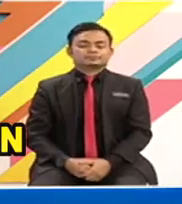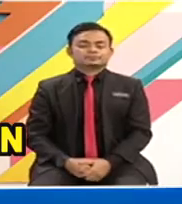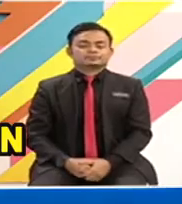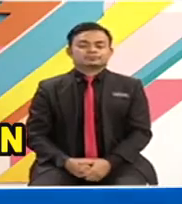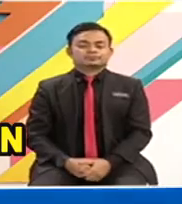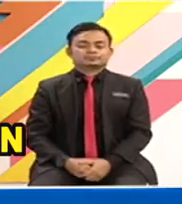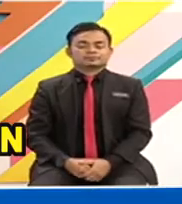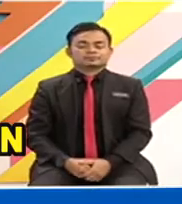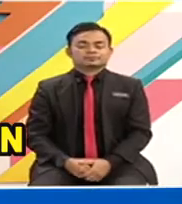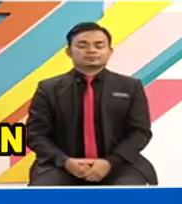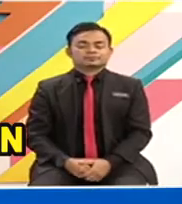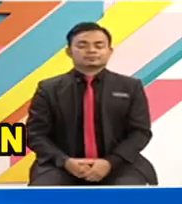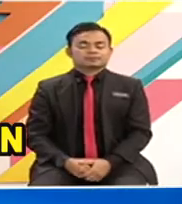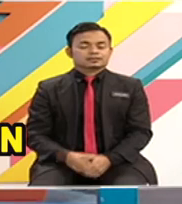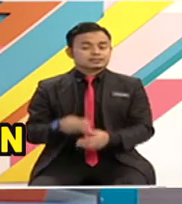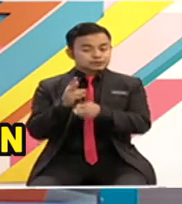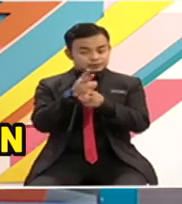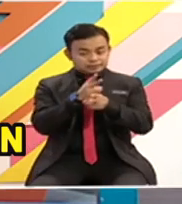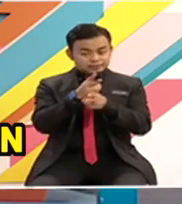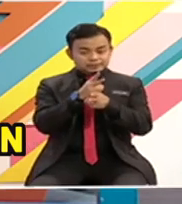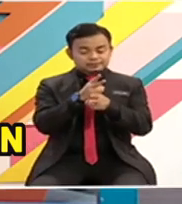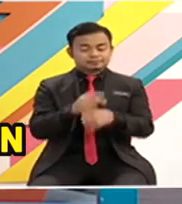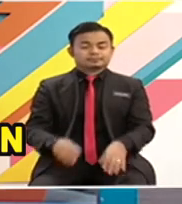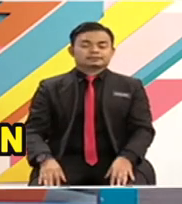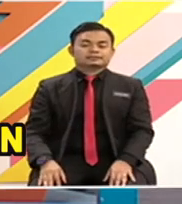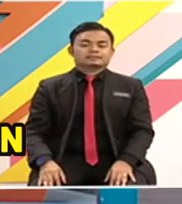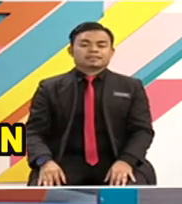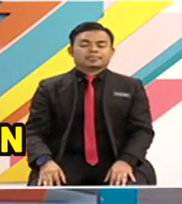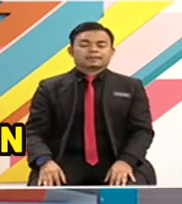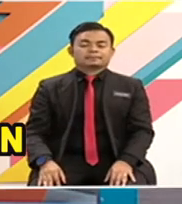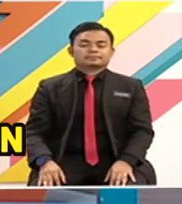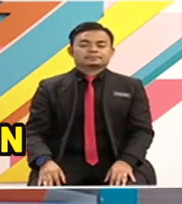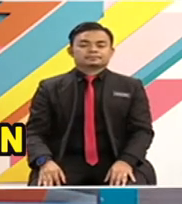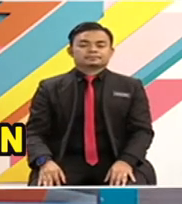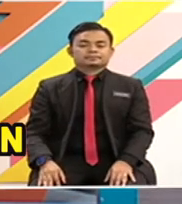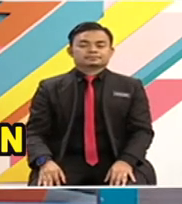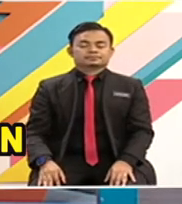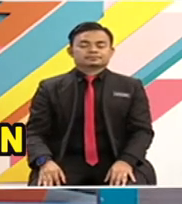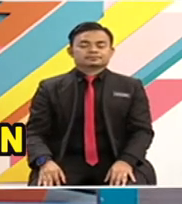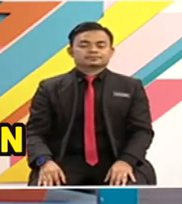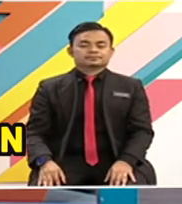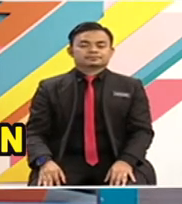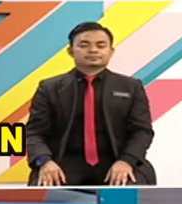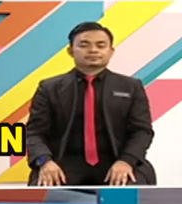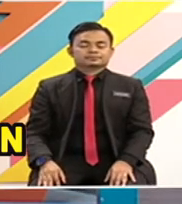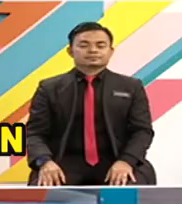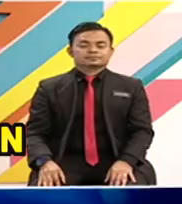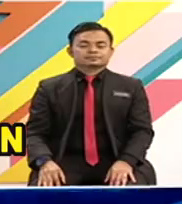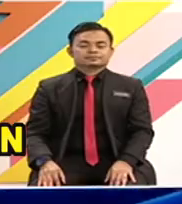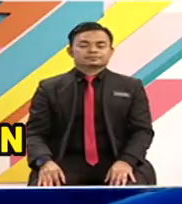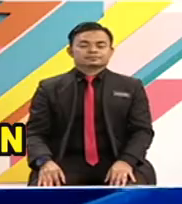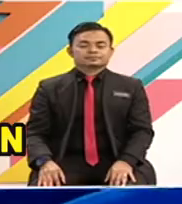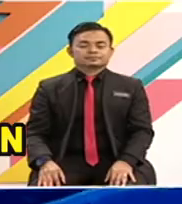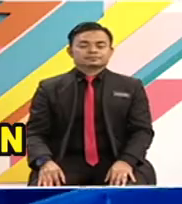dirumahkan hati-hati lagi lah iya pastikan tidak memakai baju putih dan mungkin tak berlengan panjang lah kita